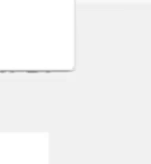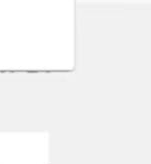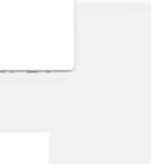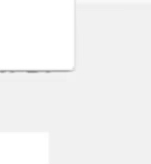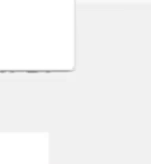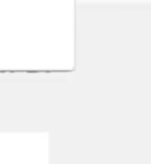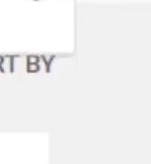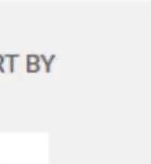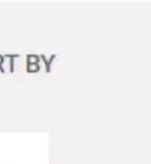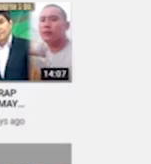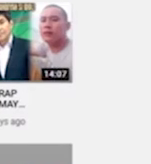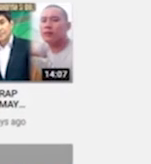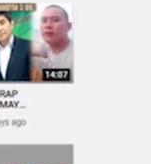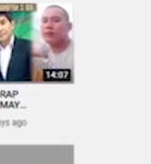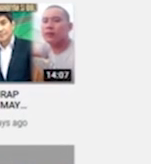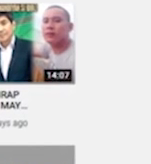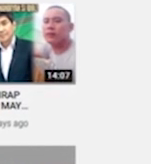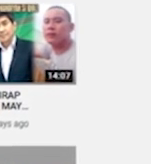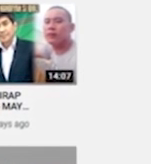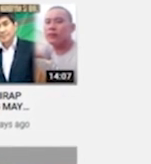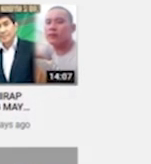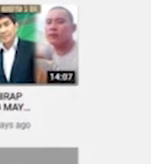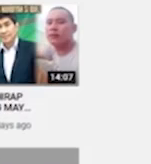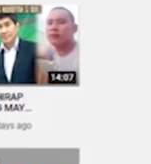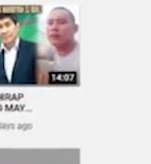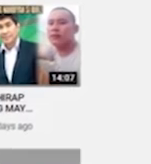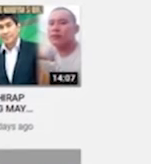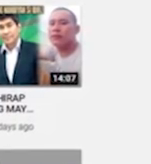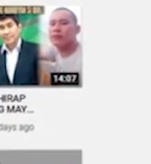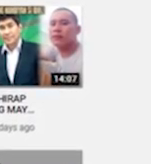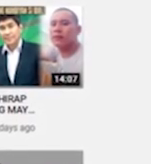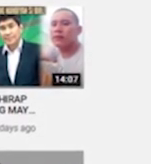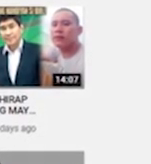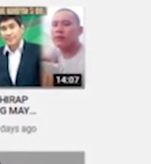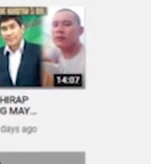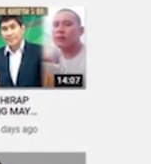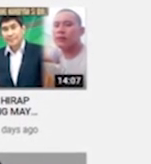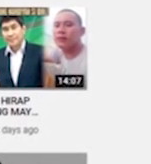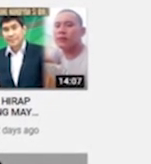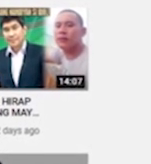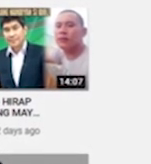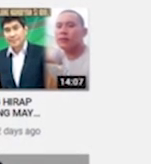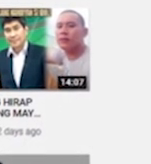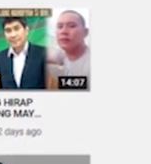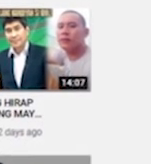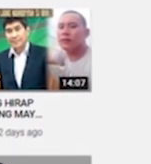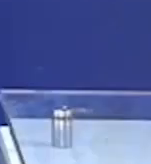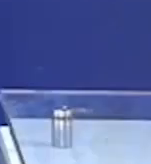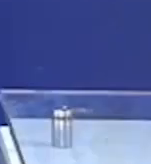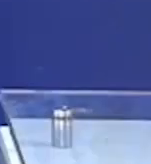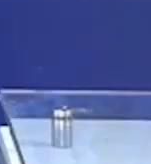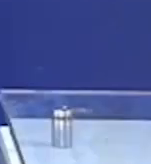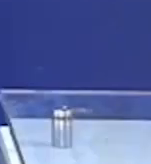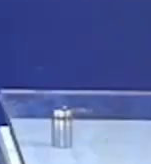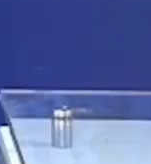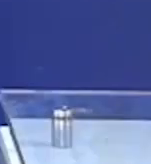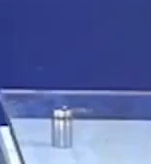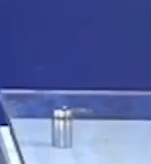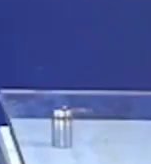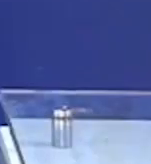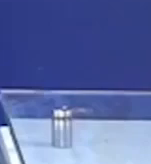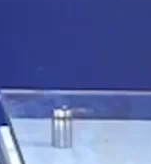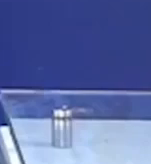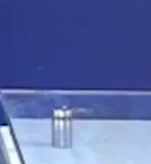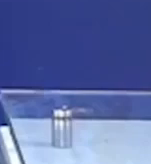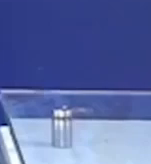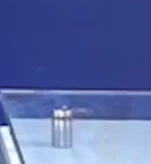yung all para lagi po kayong nabibigyan ng notifications from Raffy Tulfo in Action YouTube channel. Kasi kung nagtataka po kayo kung bakit